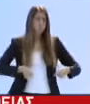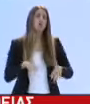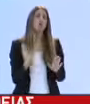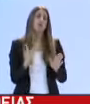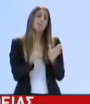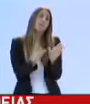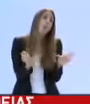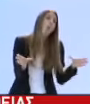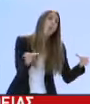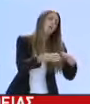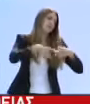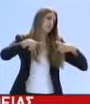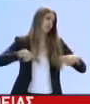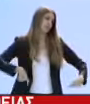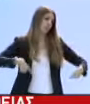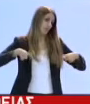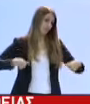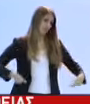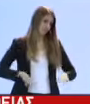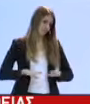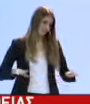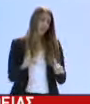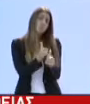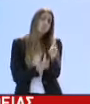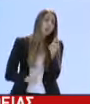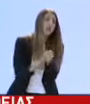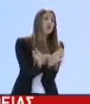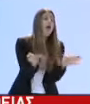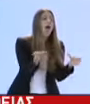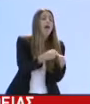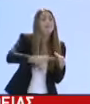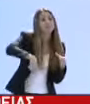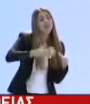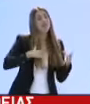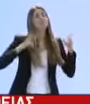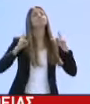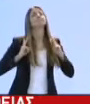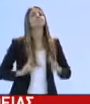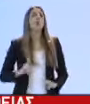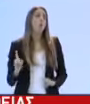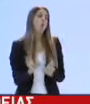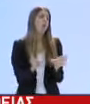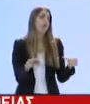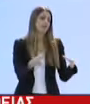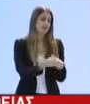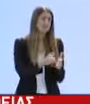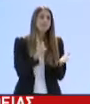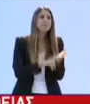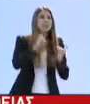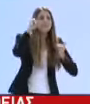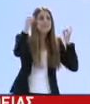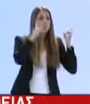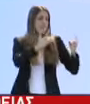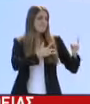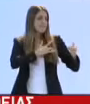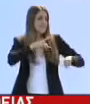ευημερία, αναδεικνύοντας εκείνες τις πτυχές της ελληνικής ψυχής που κράτησαν τον